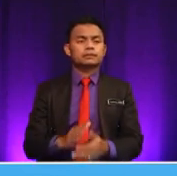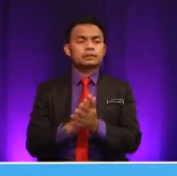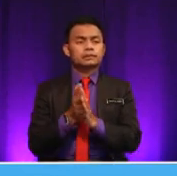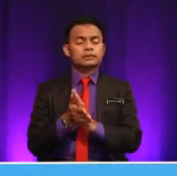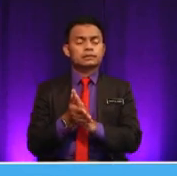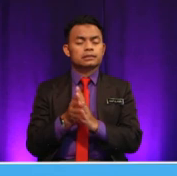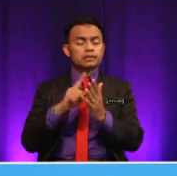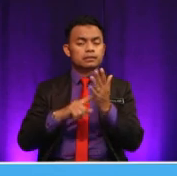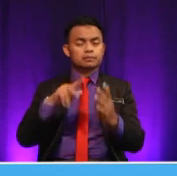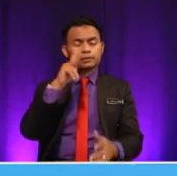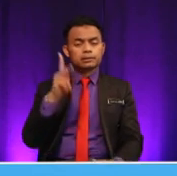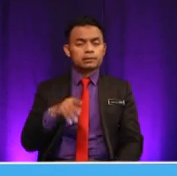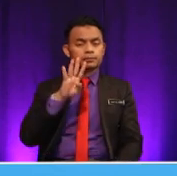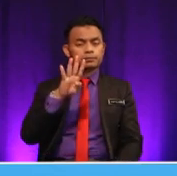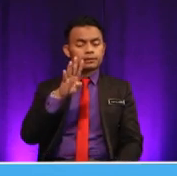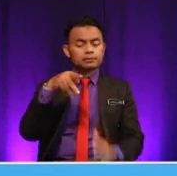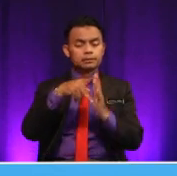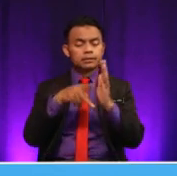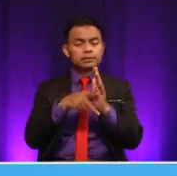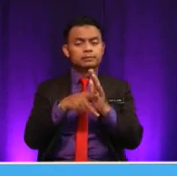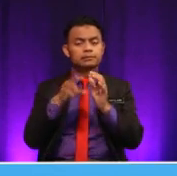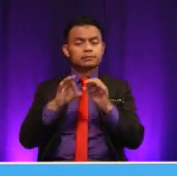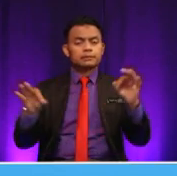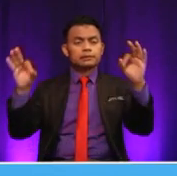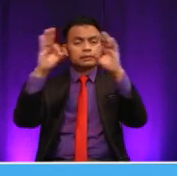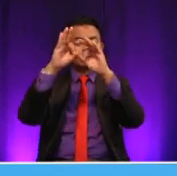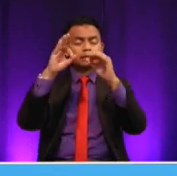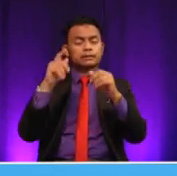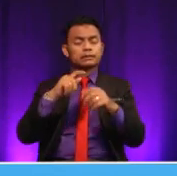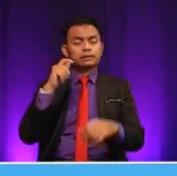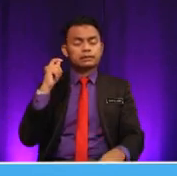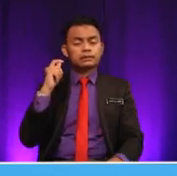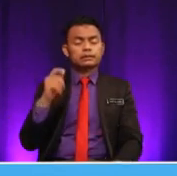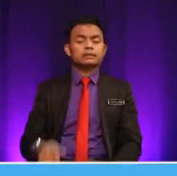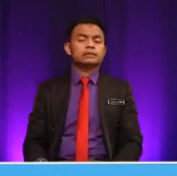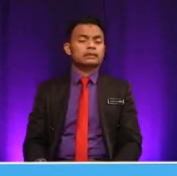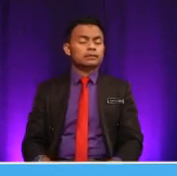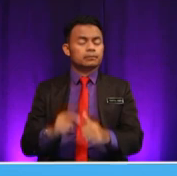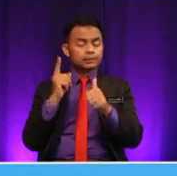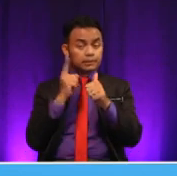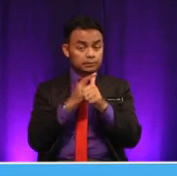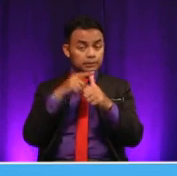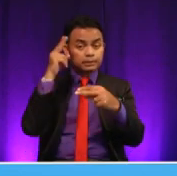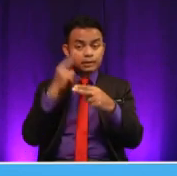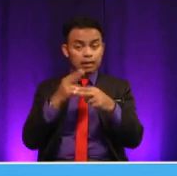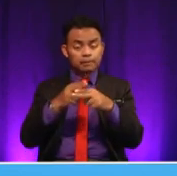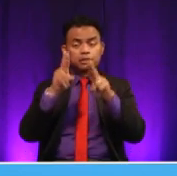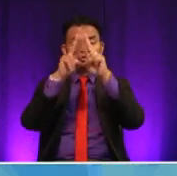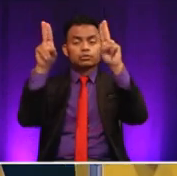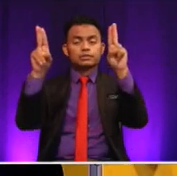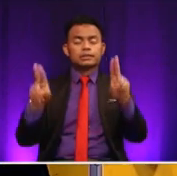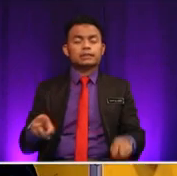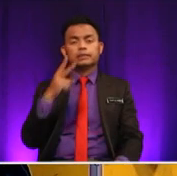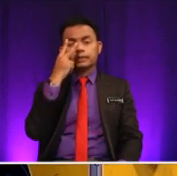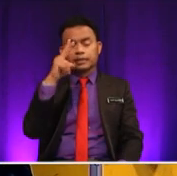kalian yang pertama nama ujian Oke baca 10 tahun kamu ujian dan tengok gambar